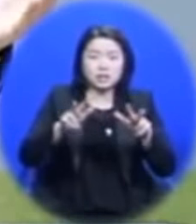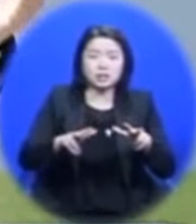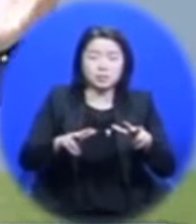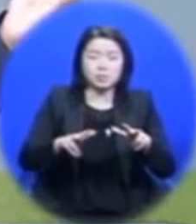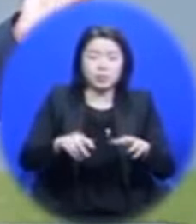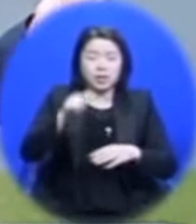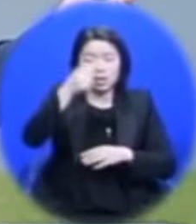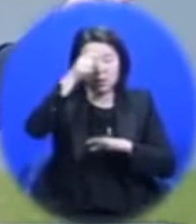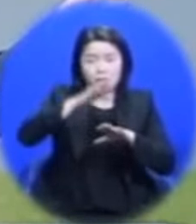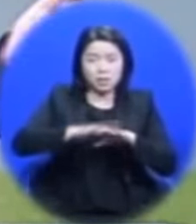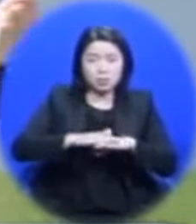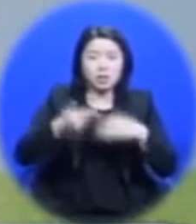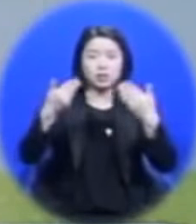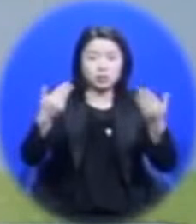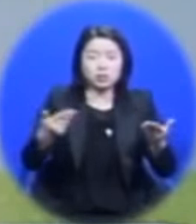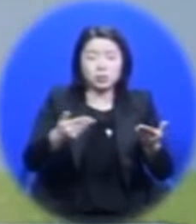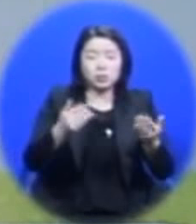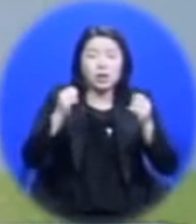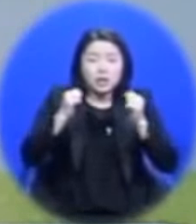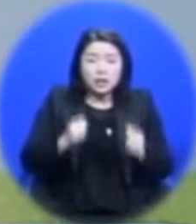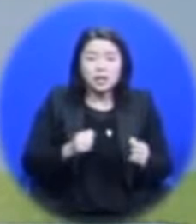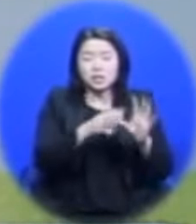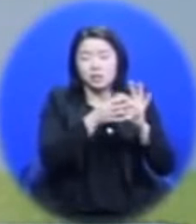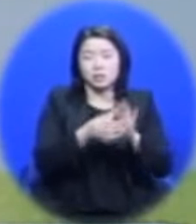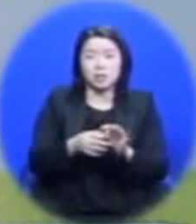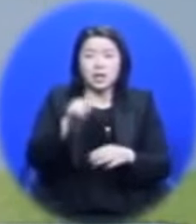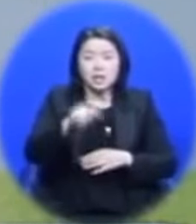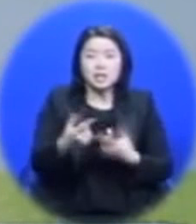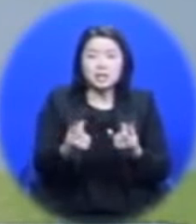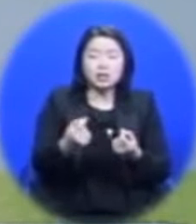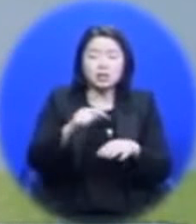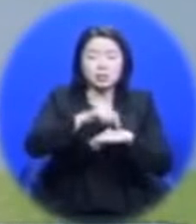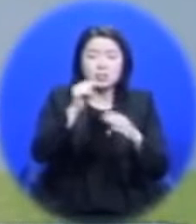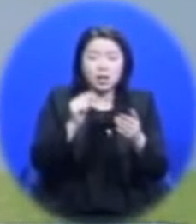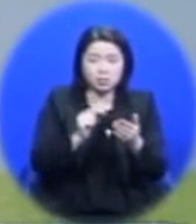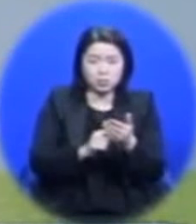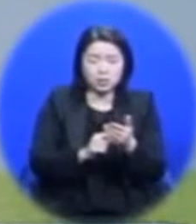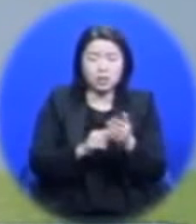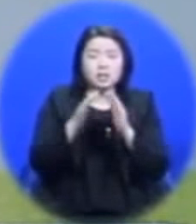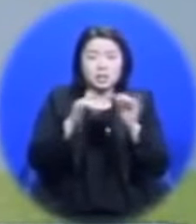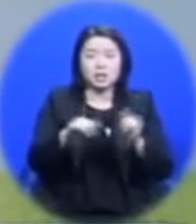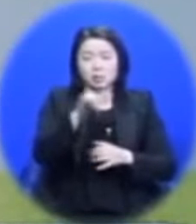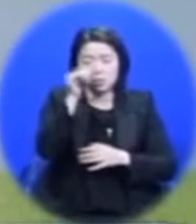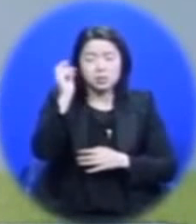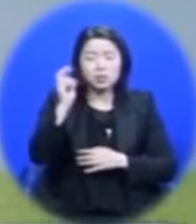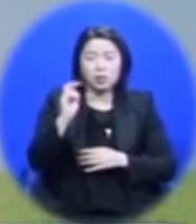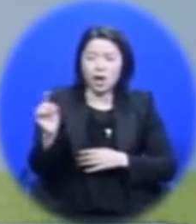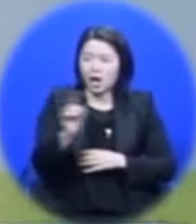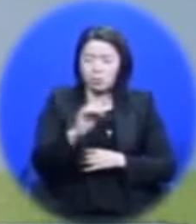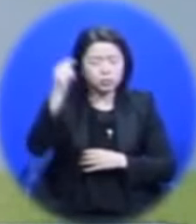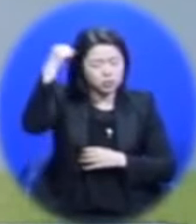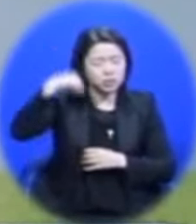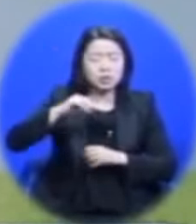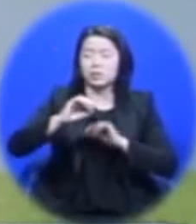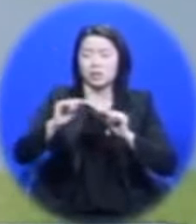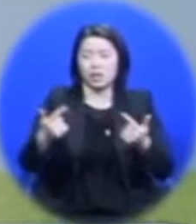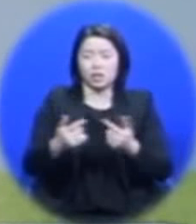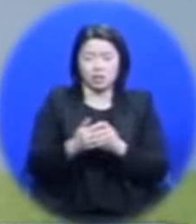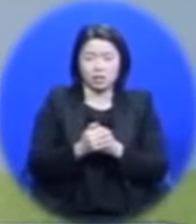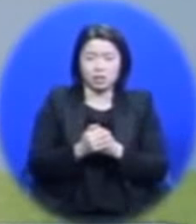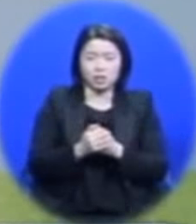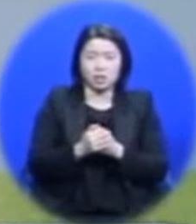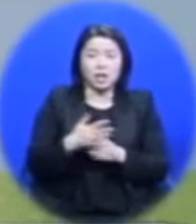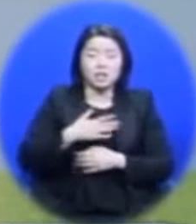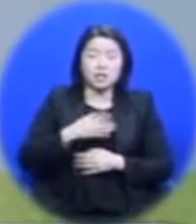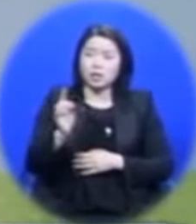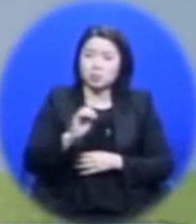지금 이 예배를 드리고 계시면서도 꼭 이런 심정이신 분이 있으실 거예요. 아무것도 안 느껴집니다.